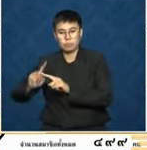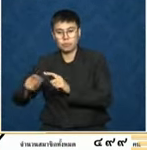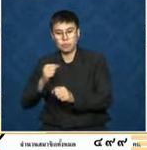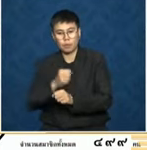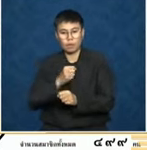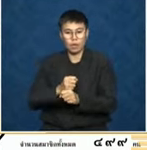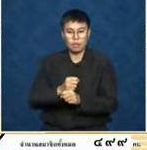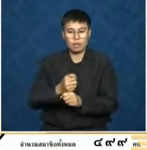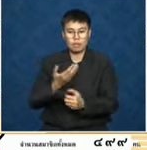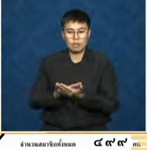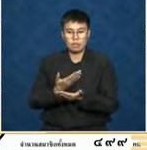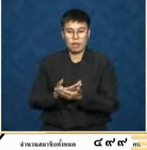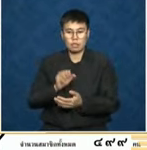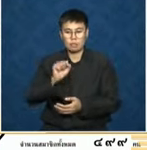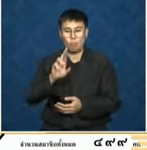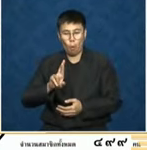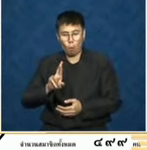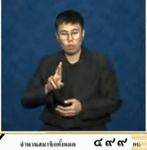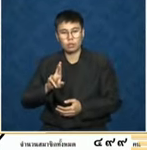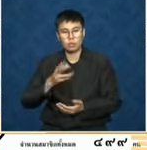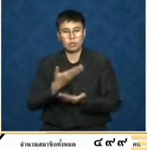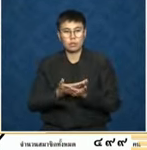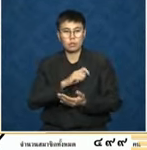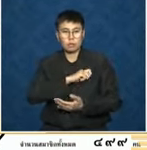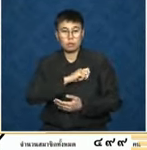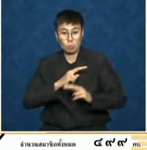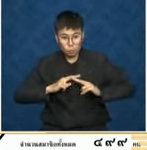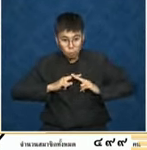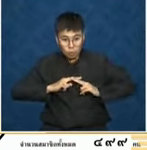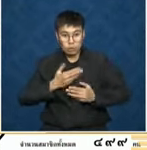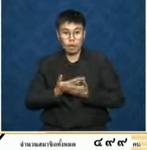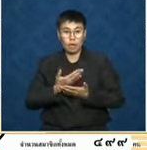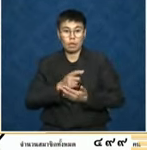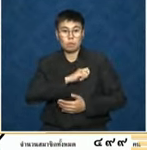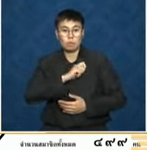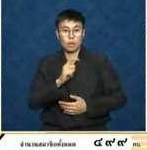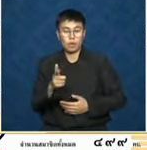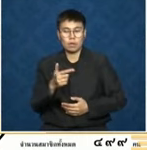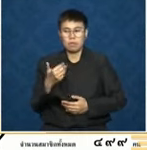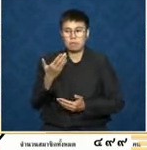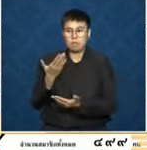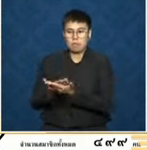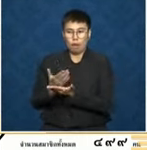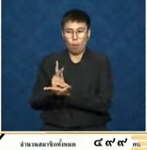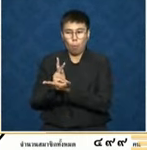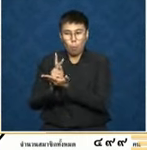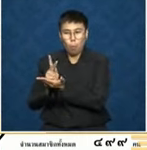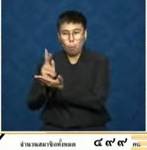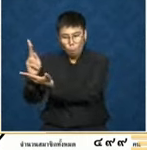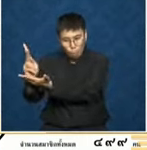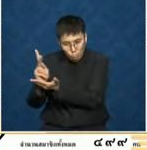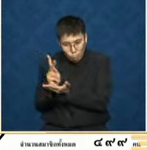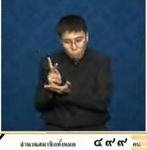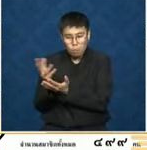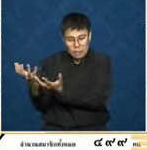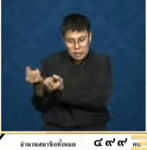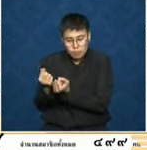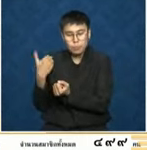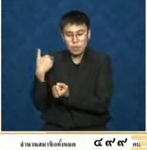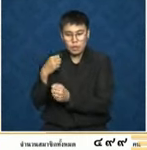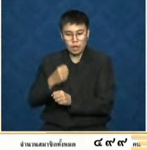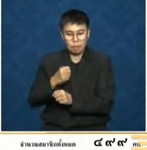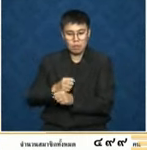เอาเงินสำรองนะครับของตัวเองหรือว่าไปบางทีก็ไปกู้ไปยืมมานะครับท่านประธานอันนี้ก็สร้างอุปส